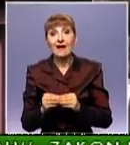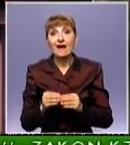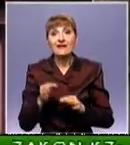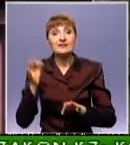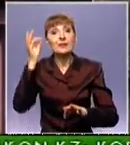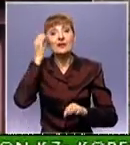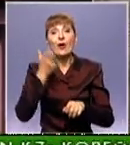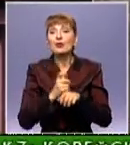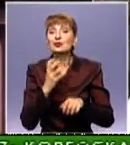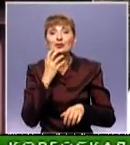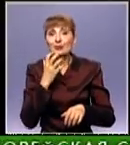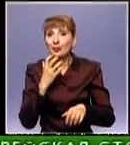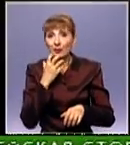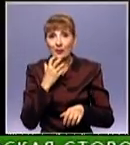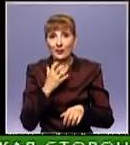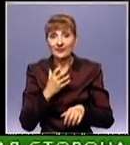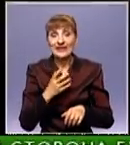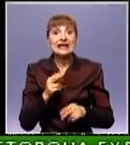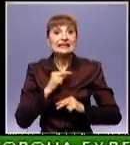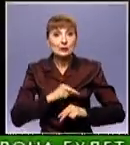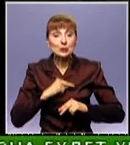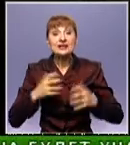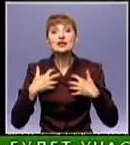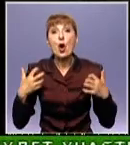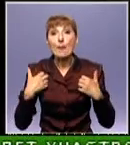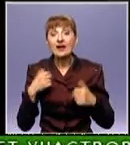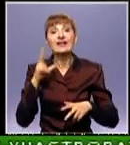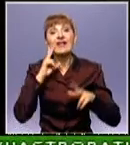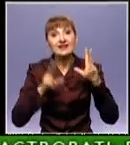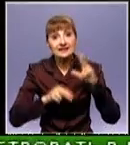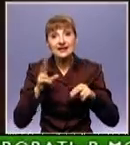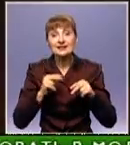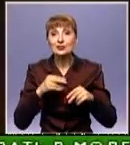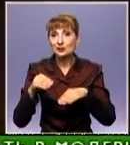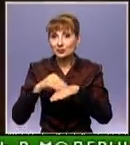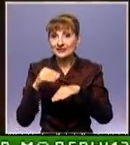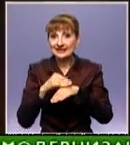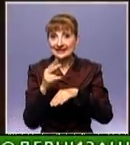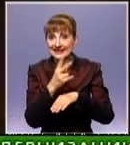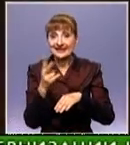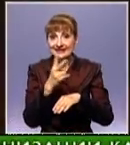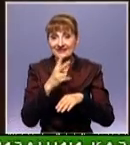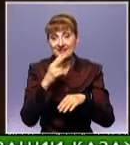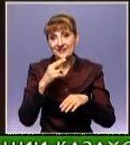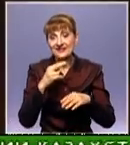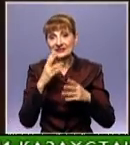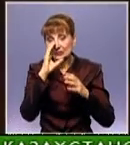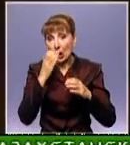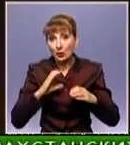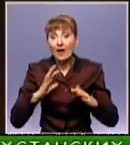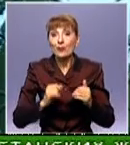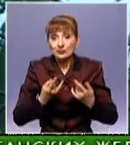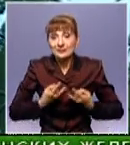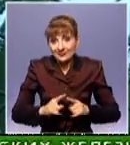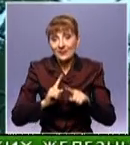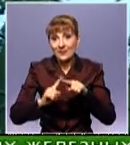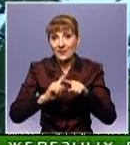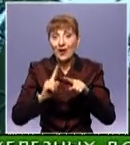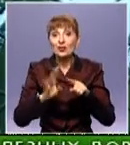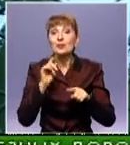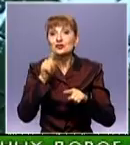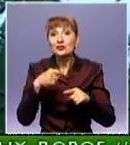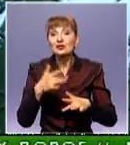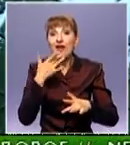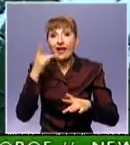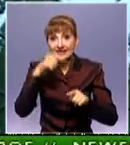Воспоминания очень теплые, очень светлые. Сотрудники зоопарка надеются, что в супружеской паре азиатских слонов в течение 2 лет будет пополнение. Между тем, уже